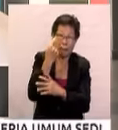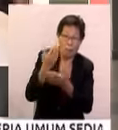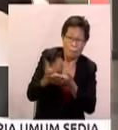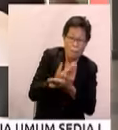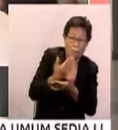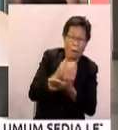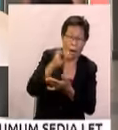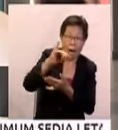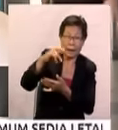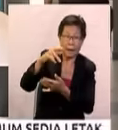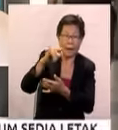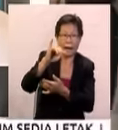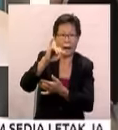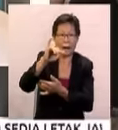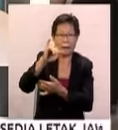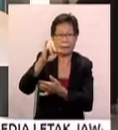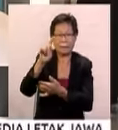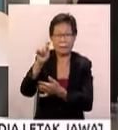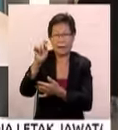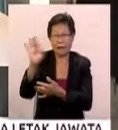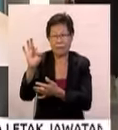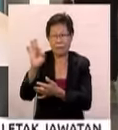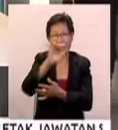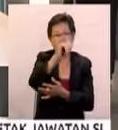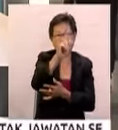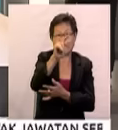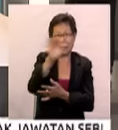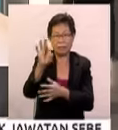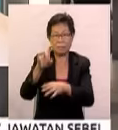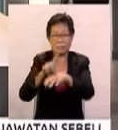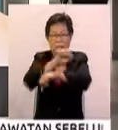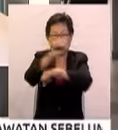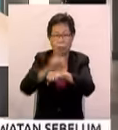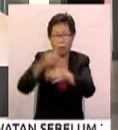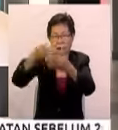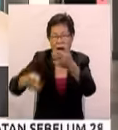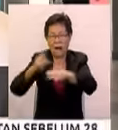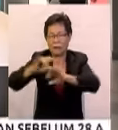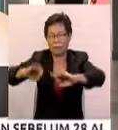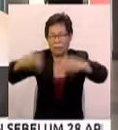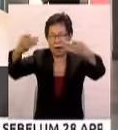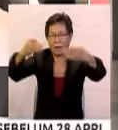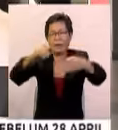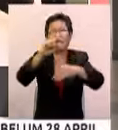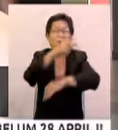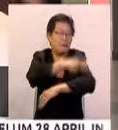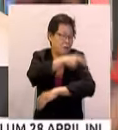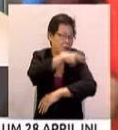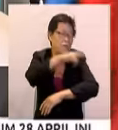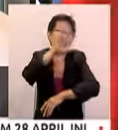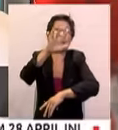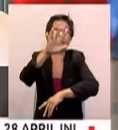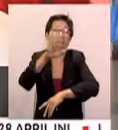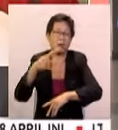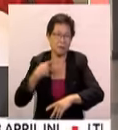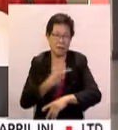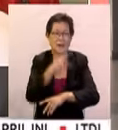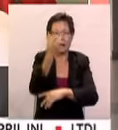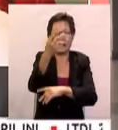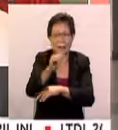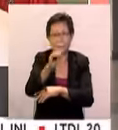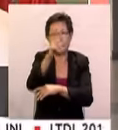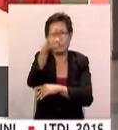ITF Junior di Singapura dia kalah di final grade 5 kan, dan kita ada Lim Zaning